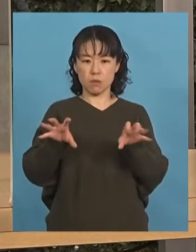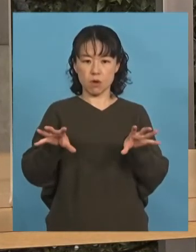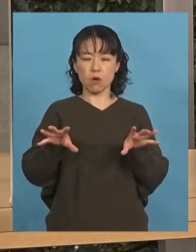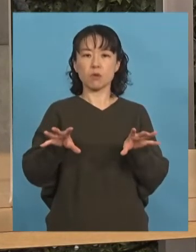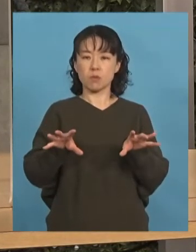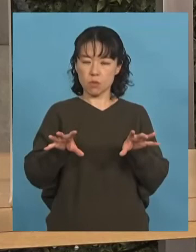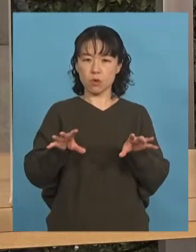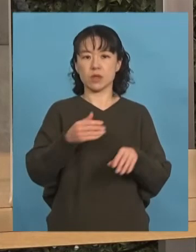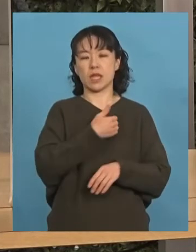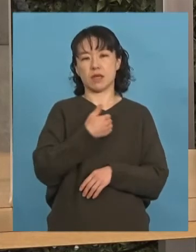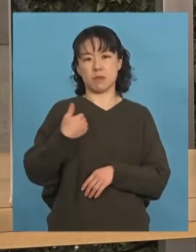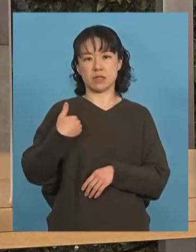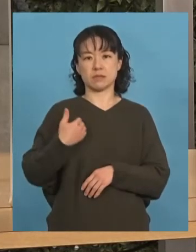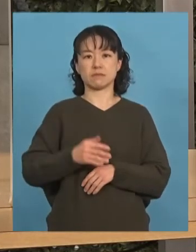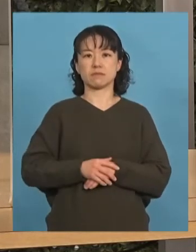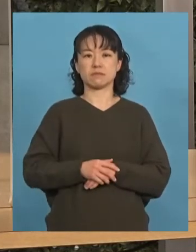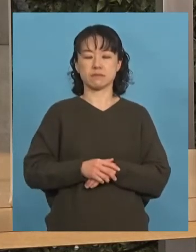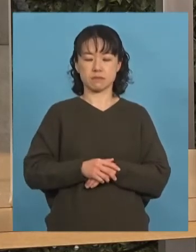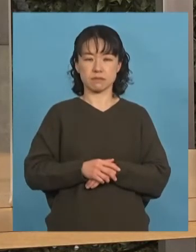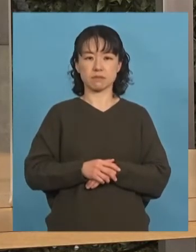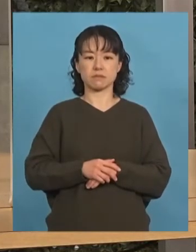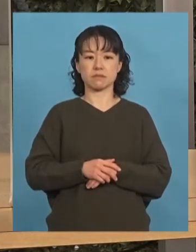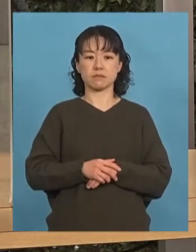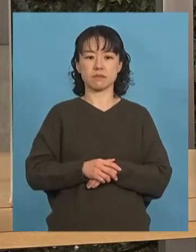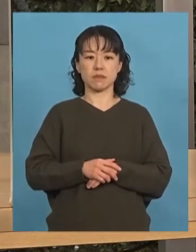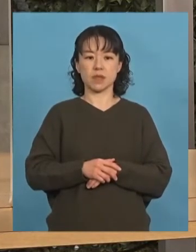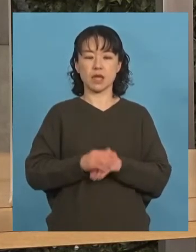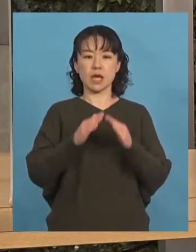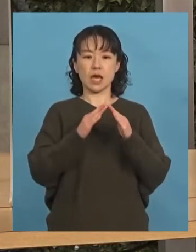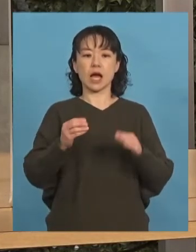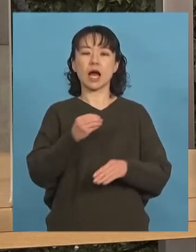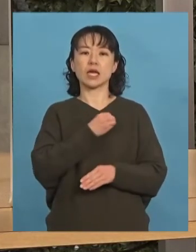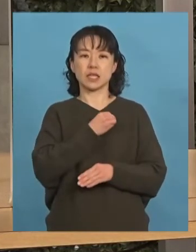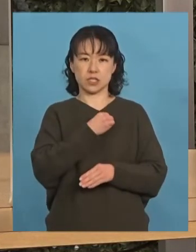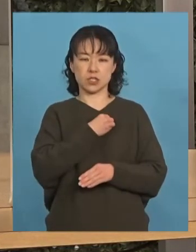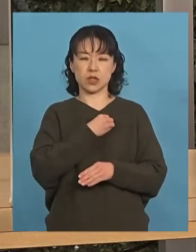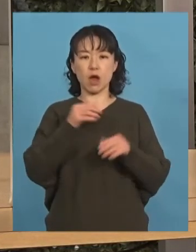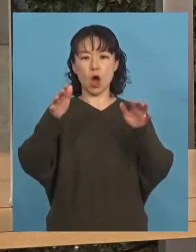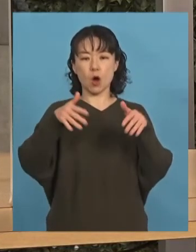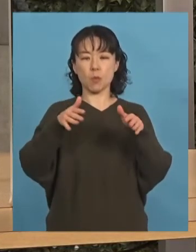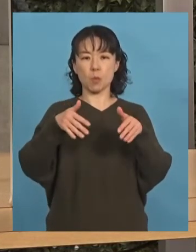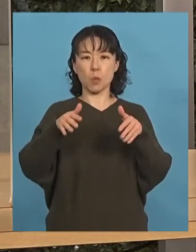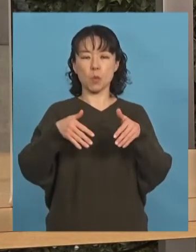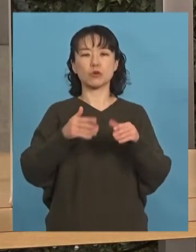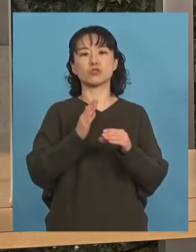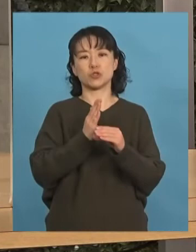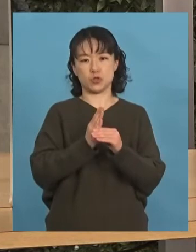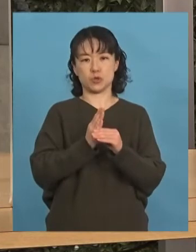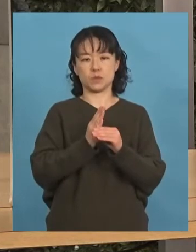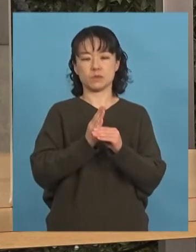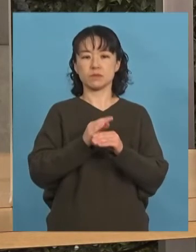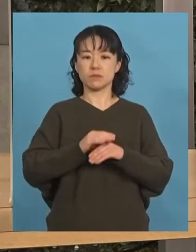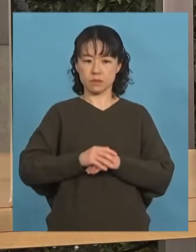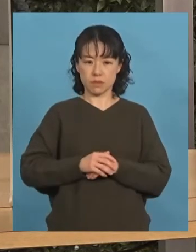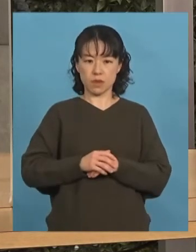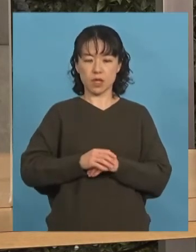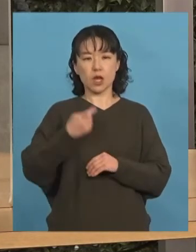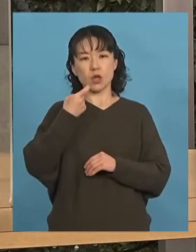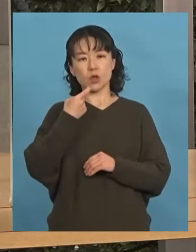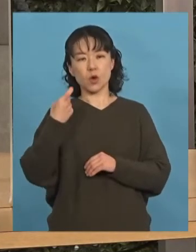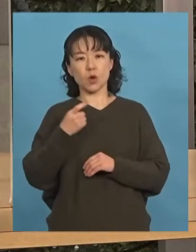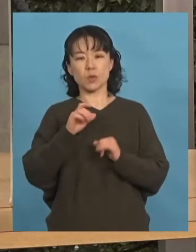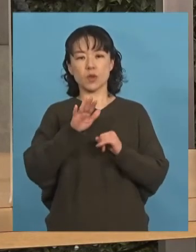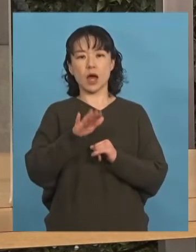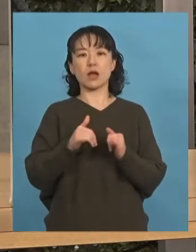の貢献にもつながります。会員については年間を通して募集しておりますので、少し